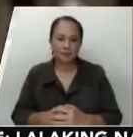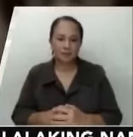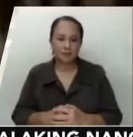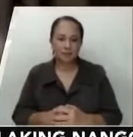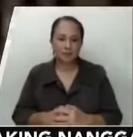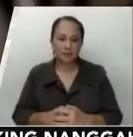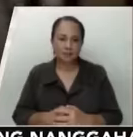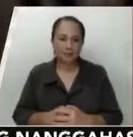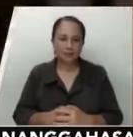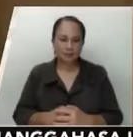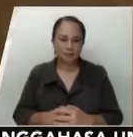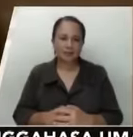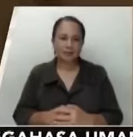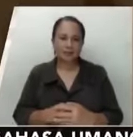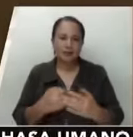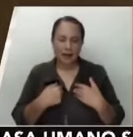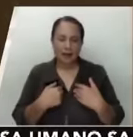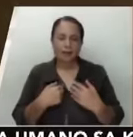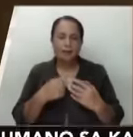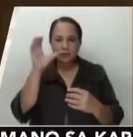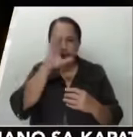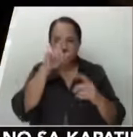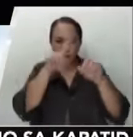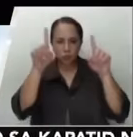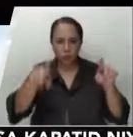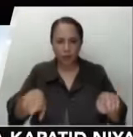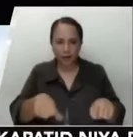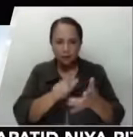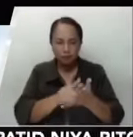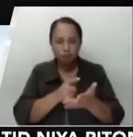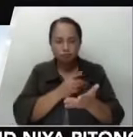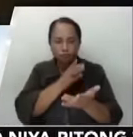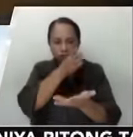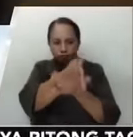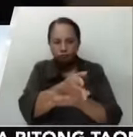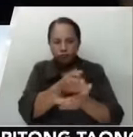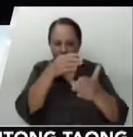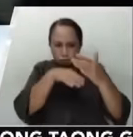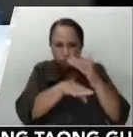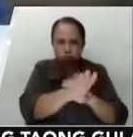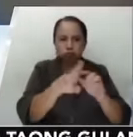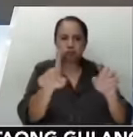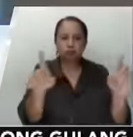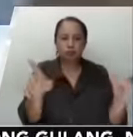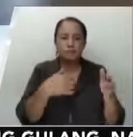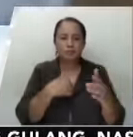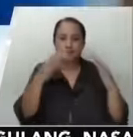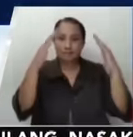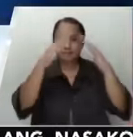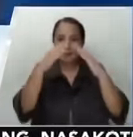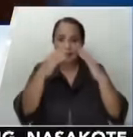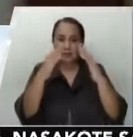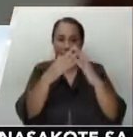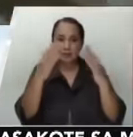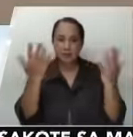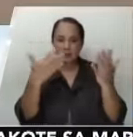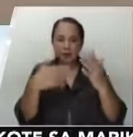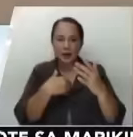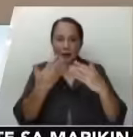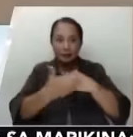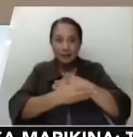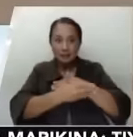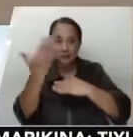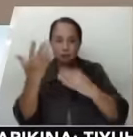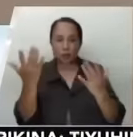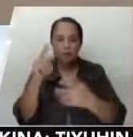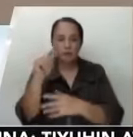Armado ng search warrant, pinasok ng mga tauhan ng NCRPO ang townhouse na ito sa isang exclusive subdivision sa Taguig. Sa loob